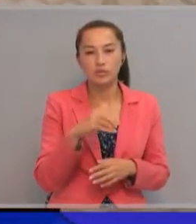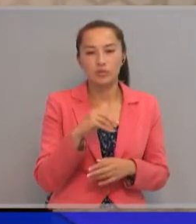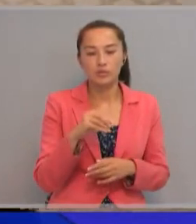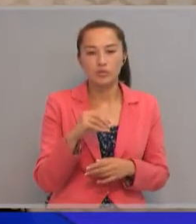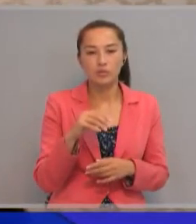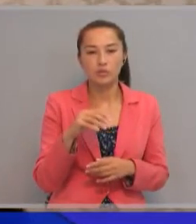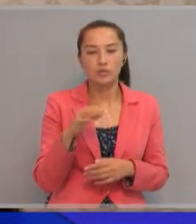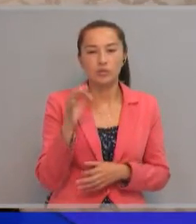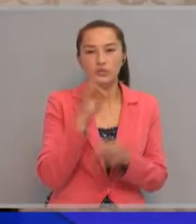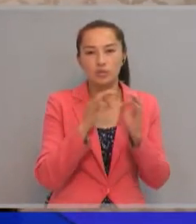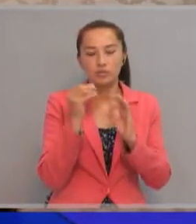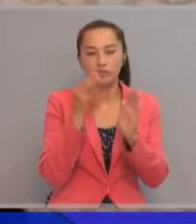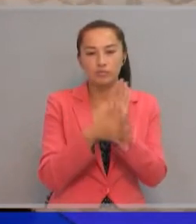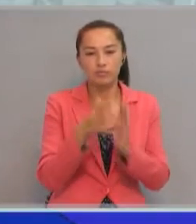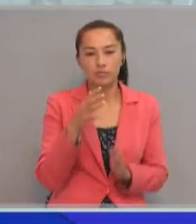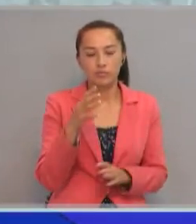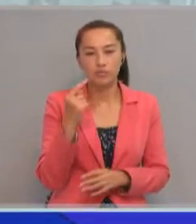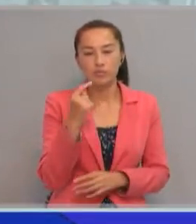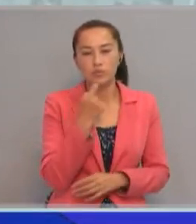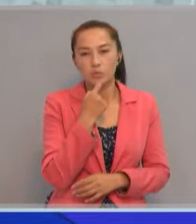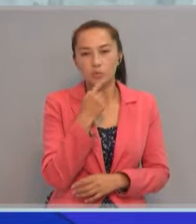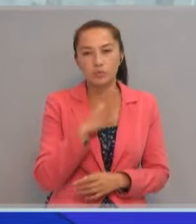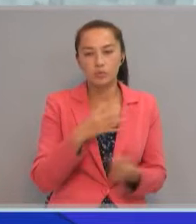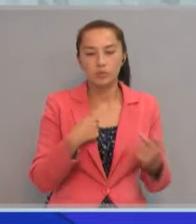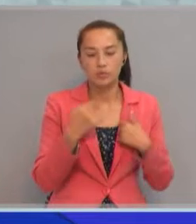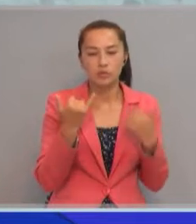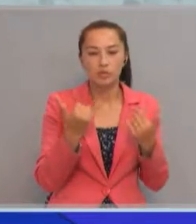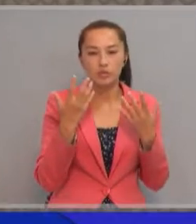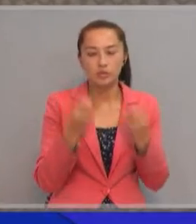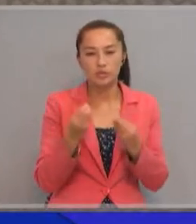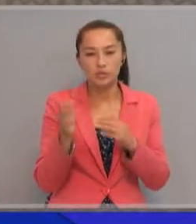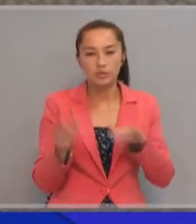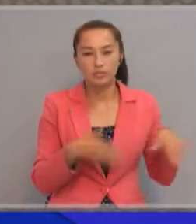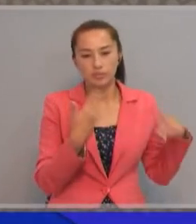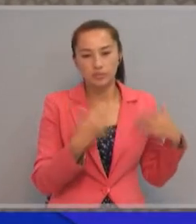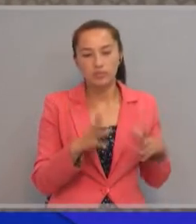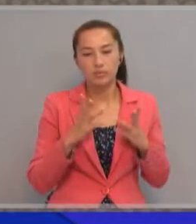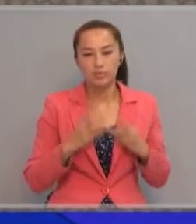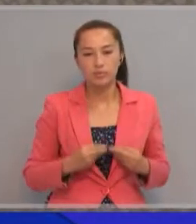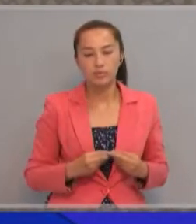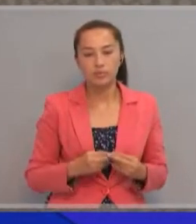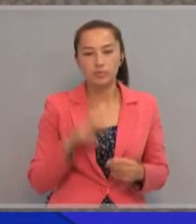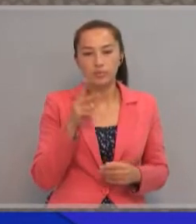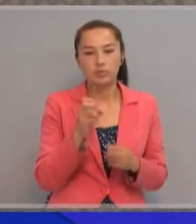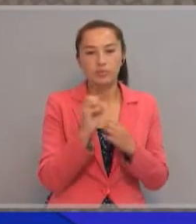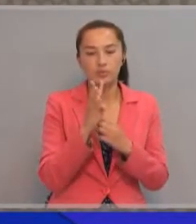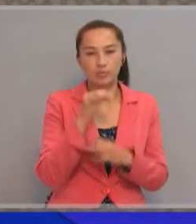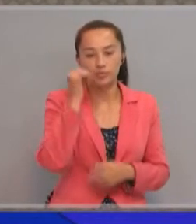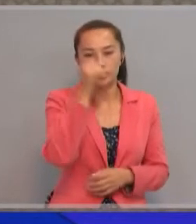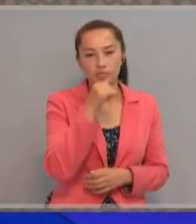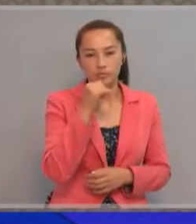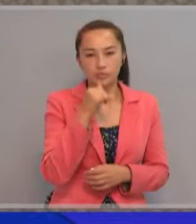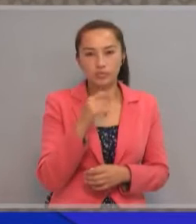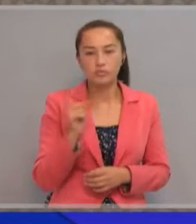мен дәрі-дәрмекке әрең жеткізіп күн өлтіпті. Ал бүгін сол қиындықтың бәрі артта қалды. 2014 жылдан